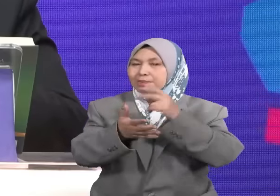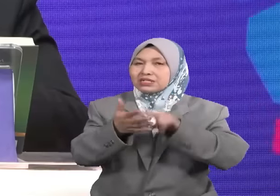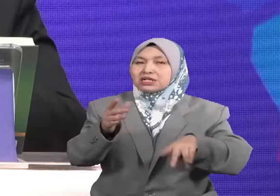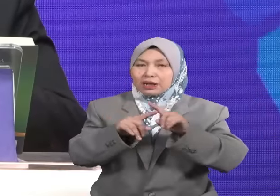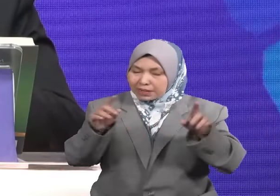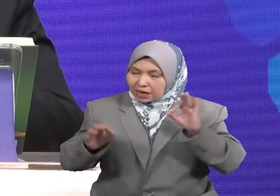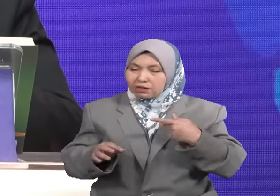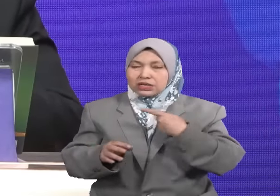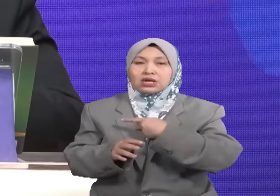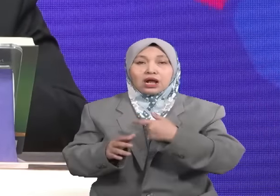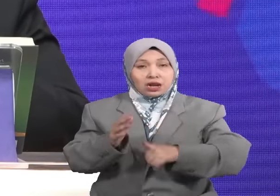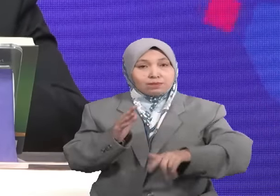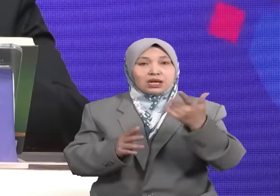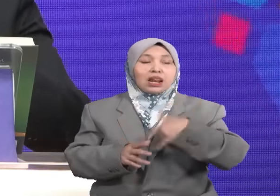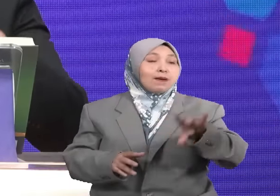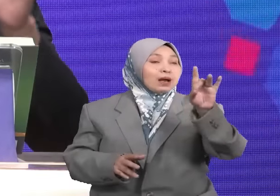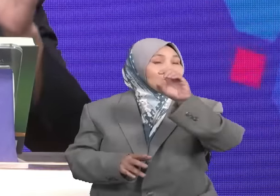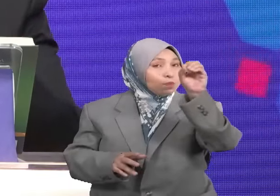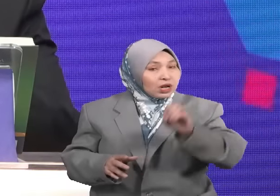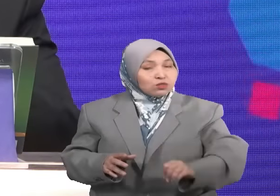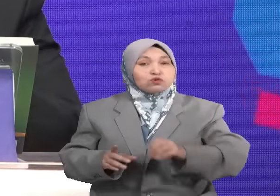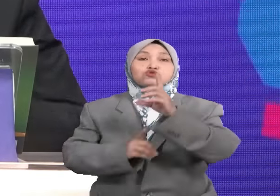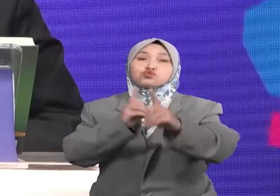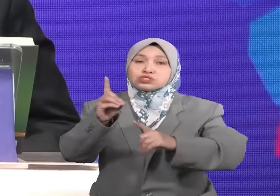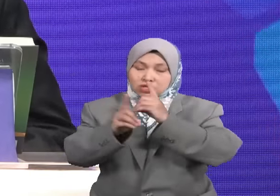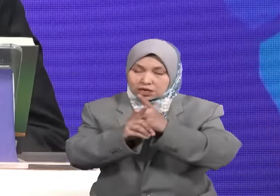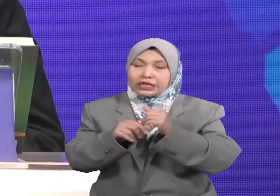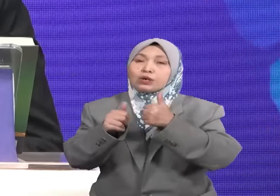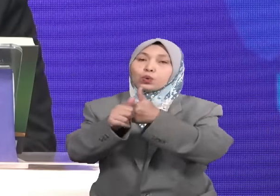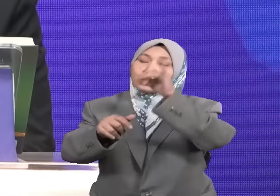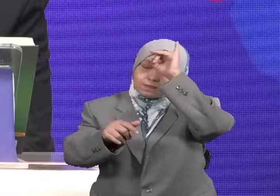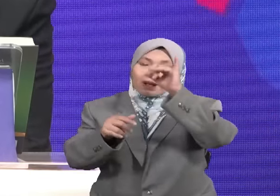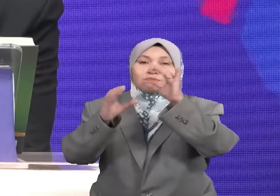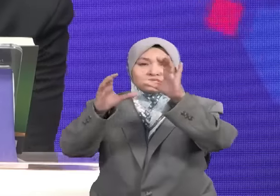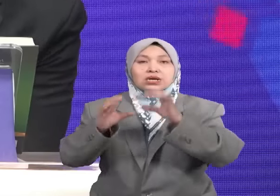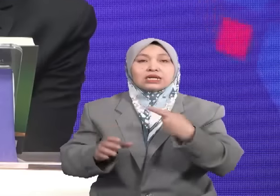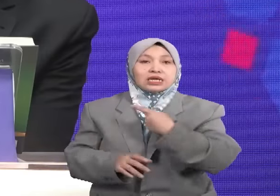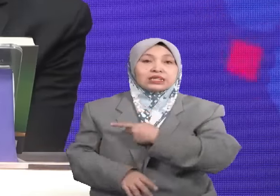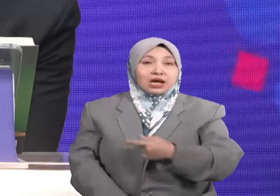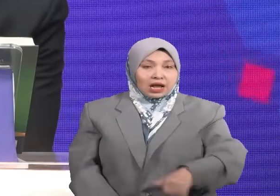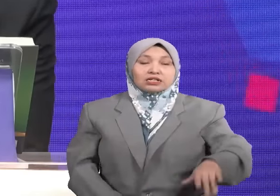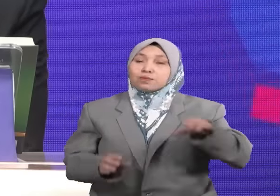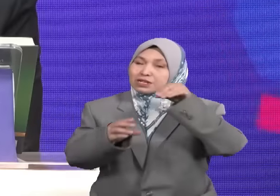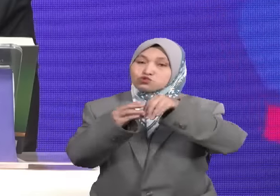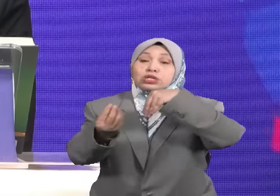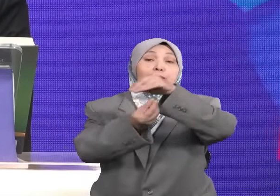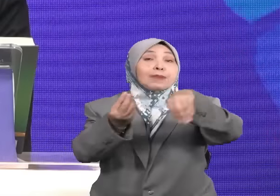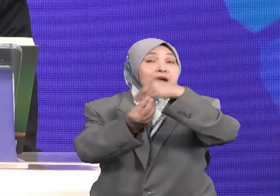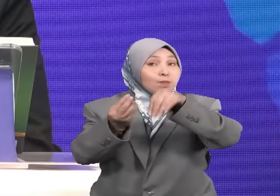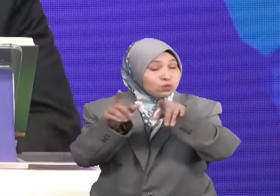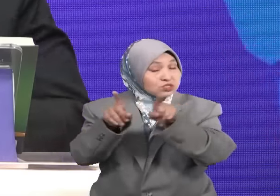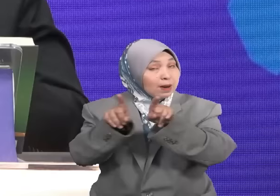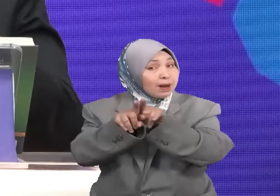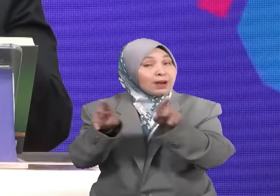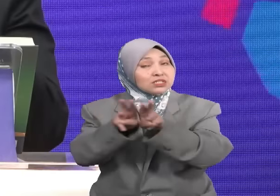ini lebih kita kata 80% penduduk dunia baca qira'ah imam kita lah. Hatta di Mekah sekali kan. Alhamdulillah. Baik, sahabat-sahabat